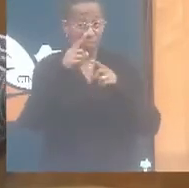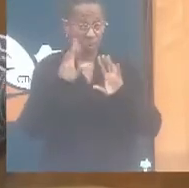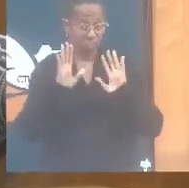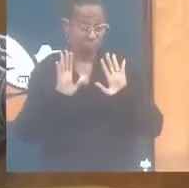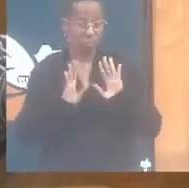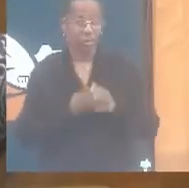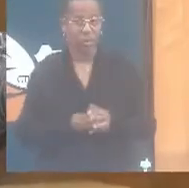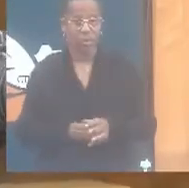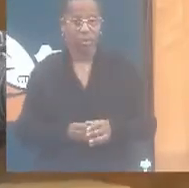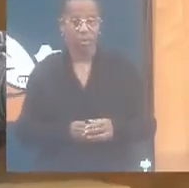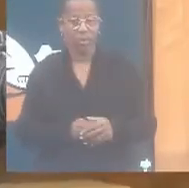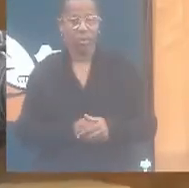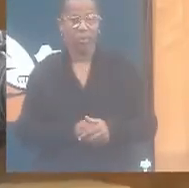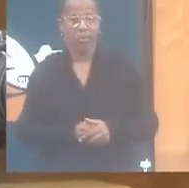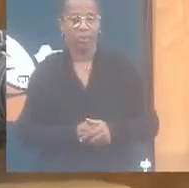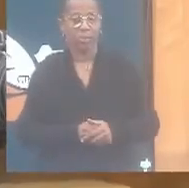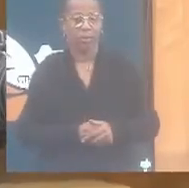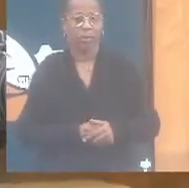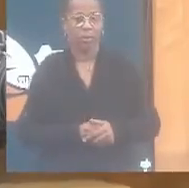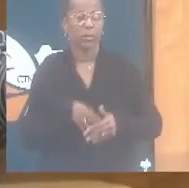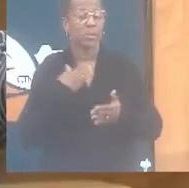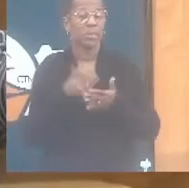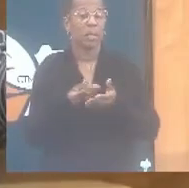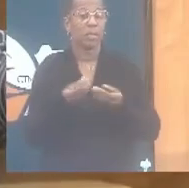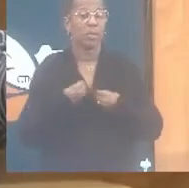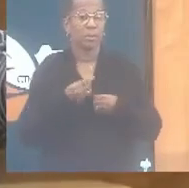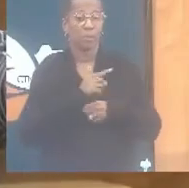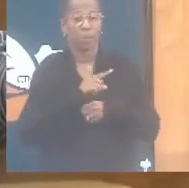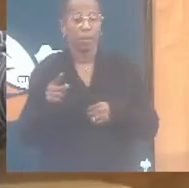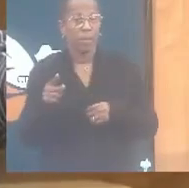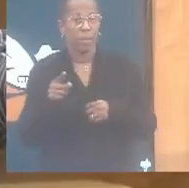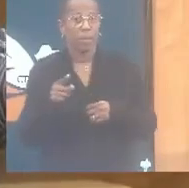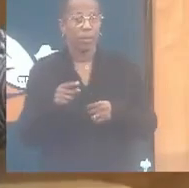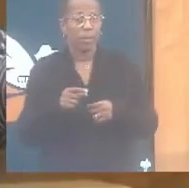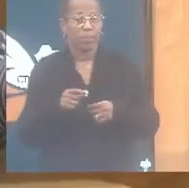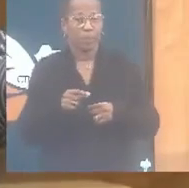C'était pour vous taquiner. Bien, mais en tout cas, ça ne va pas me. Ça ne va pas me.